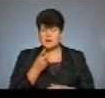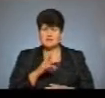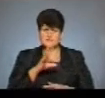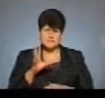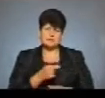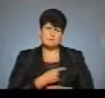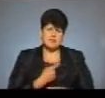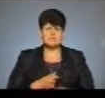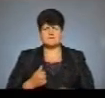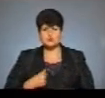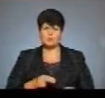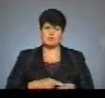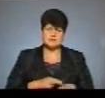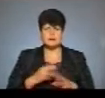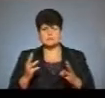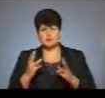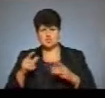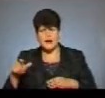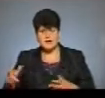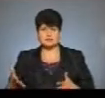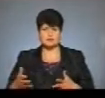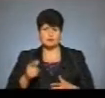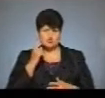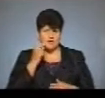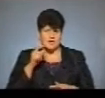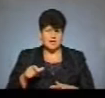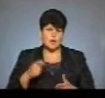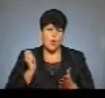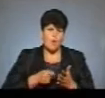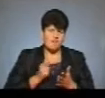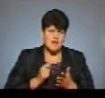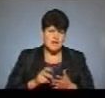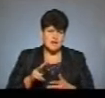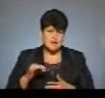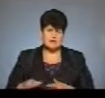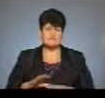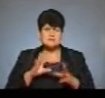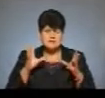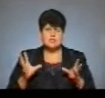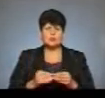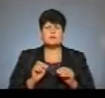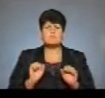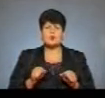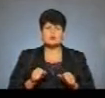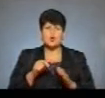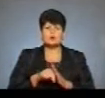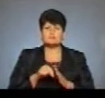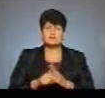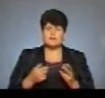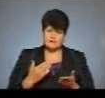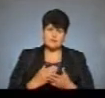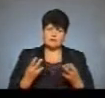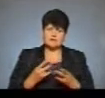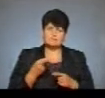– медики, військові, поліцейські, пожежники, бджолярі, ковалі. Як можете загалом охарактеризувати, є наразі потреба от в